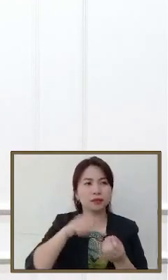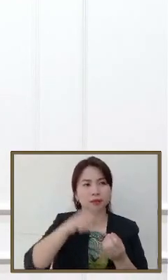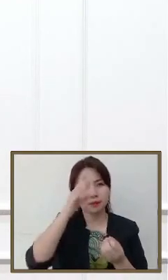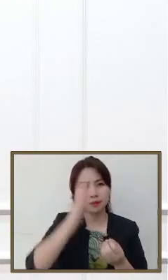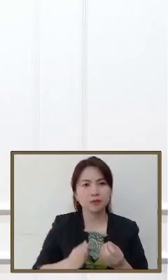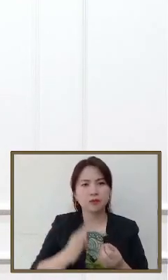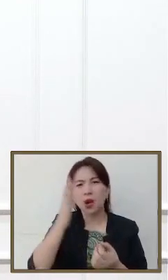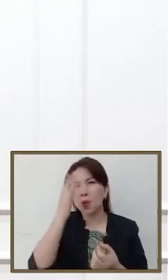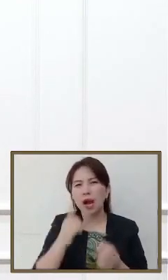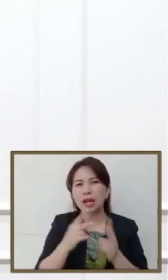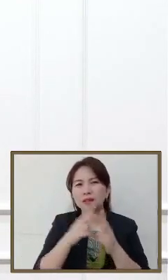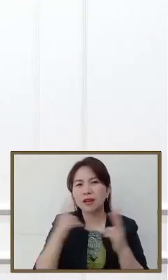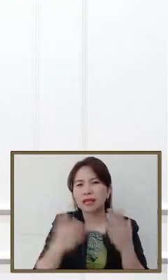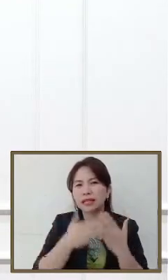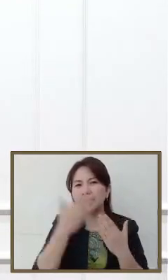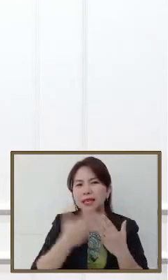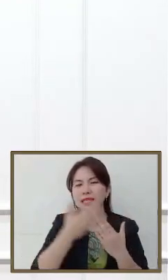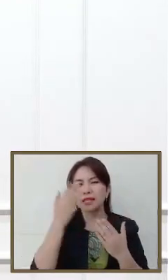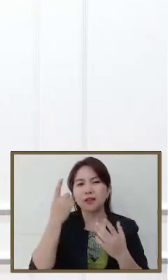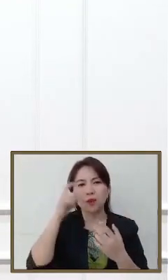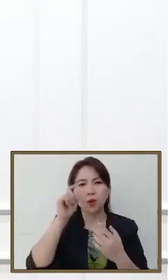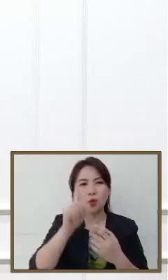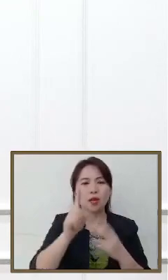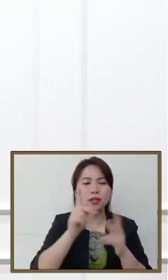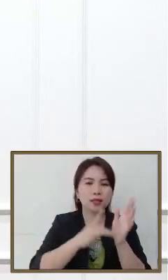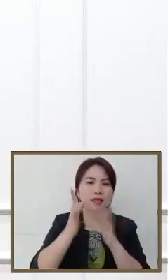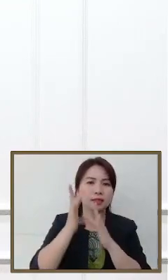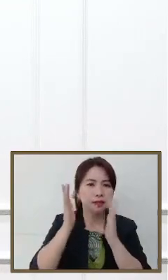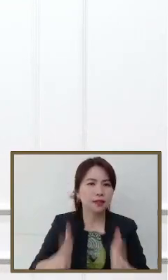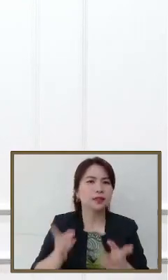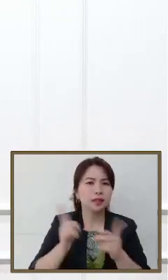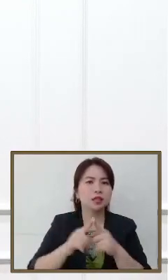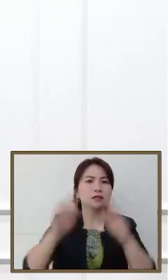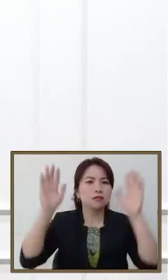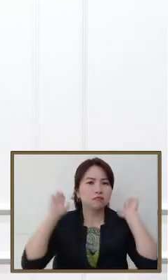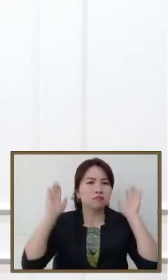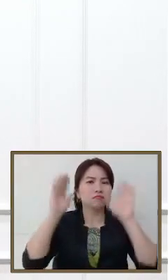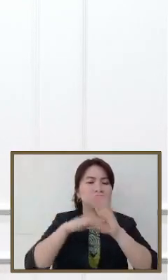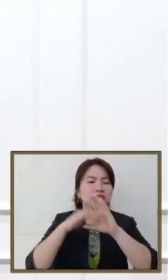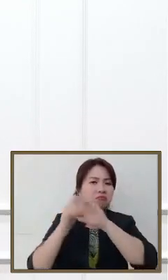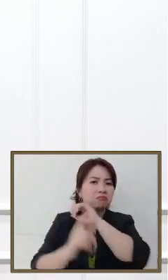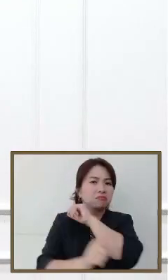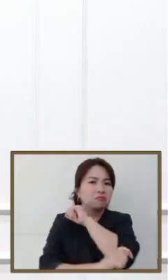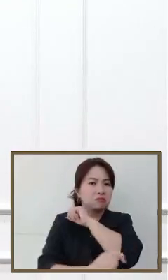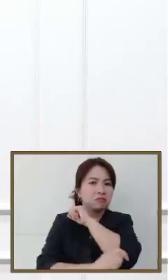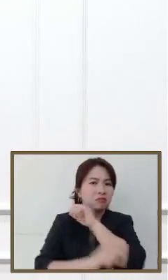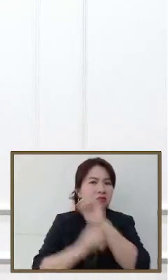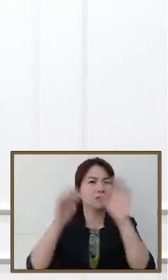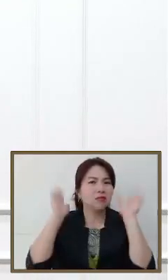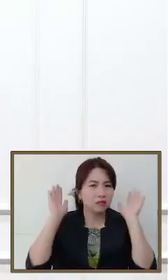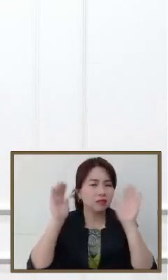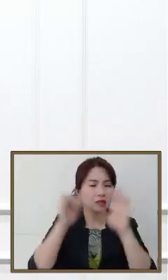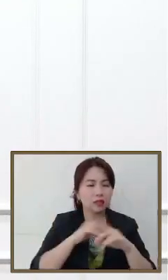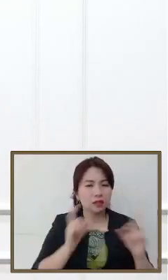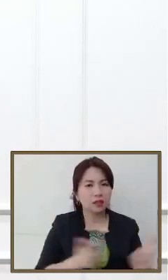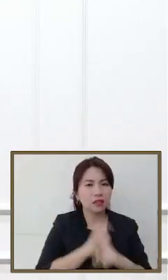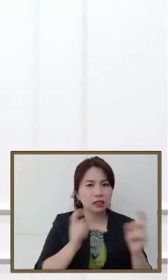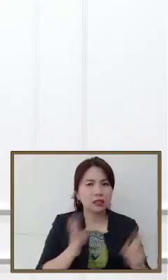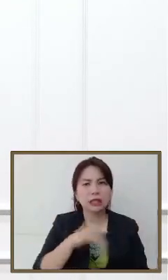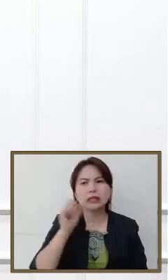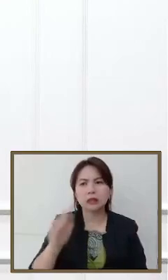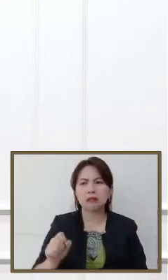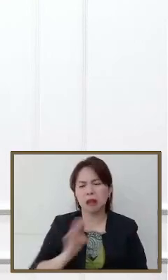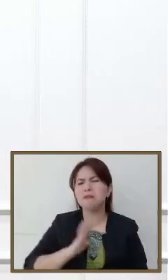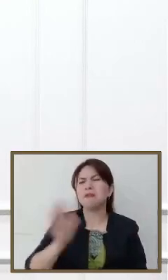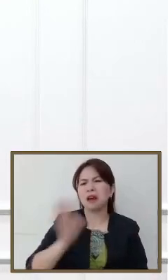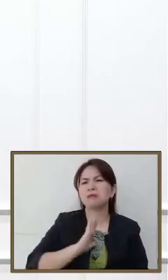napaka easy sa isang Kristiyano na magin sa kasalanan b napaka parang napaka ano na e Parang okay lang na maggive sa